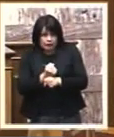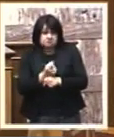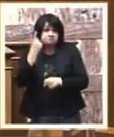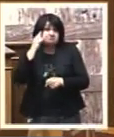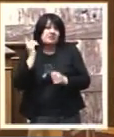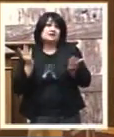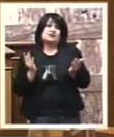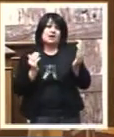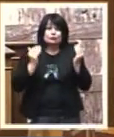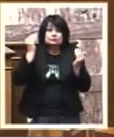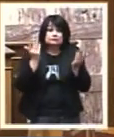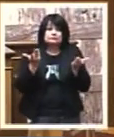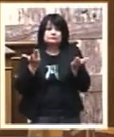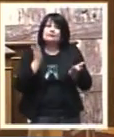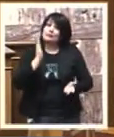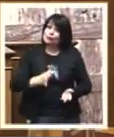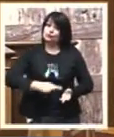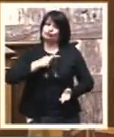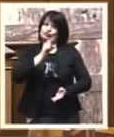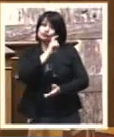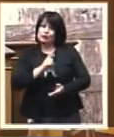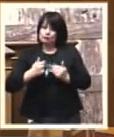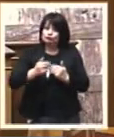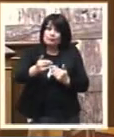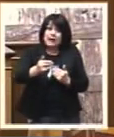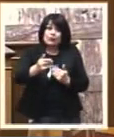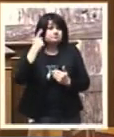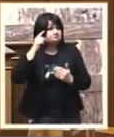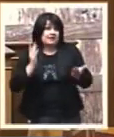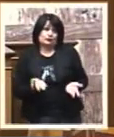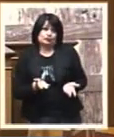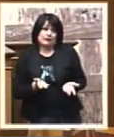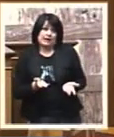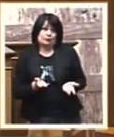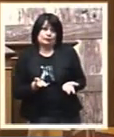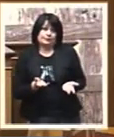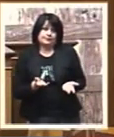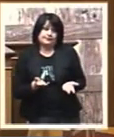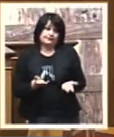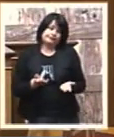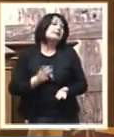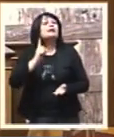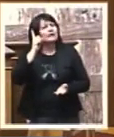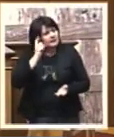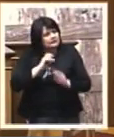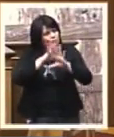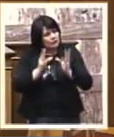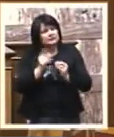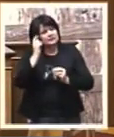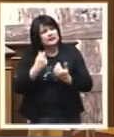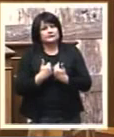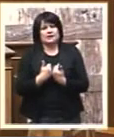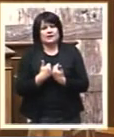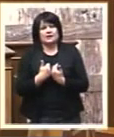θα μπορέσουν να εξασφαλίσουν αξιοπρεπή ζωή. Τα ξέρουμε, κύριοι και κυρίες συνάδελφοι,